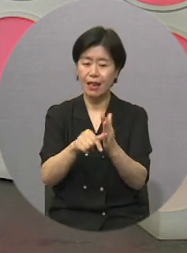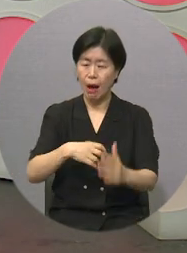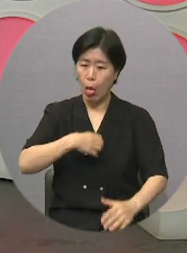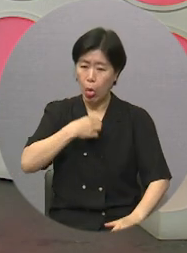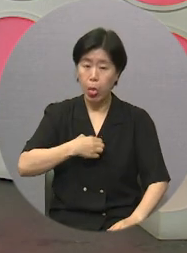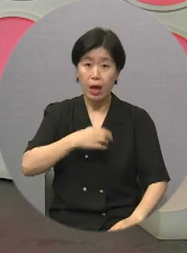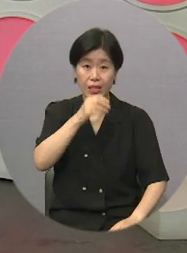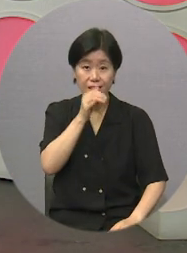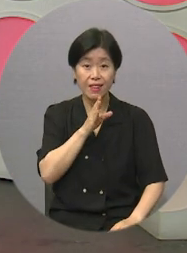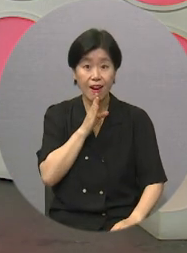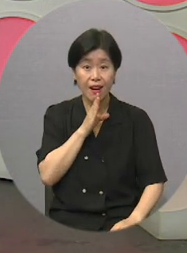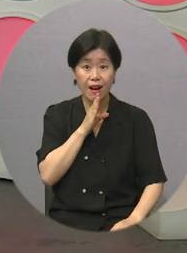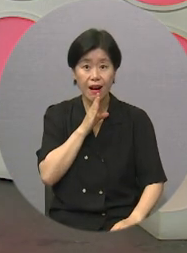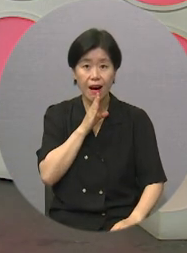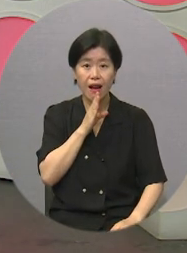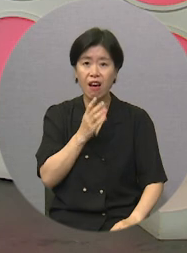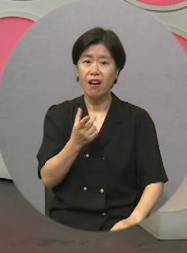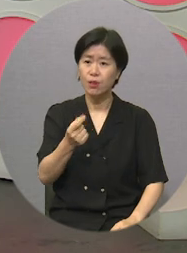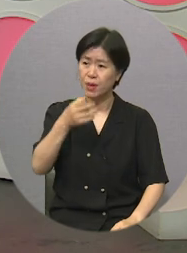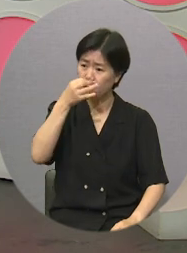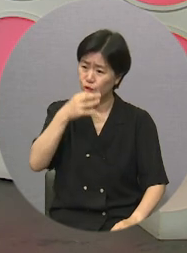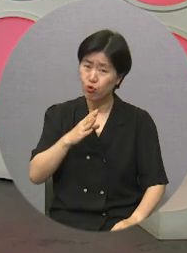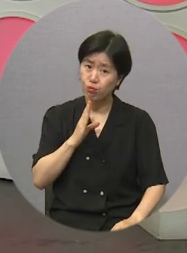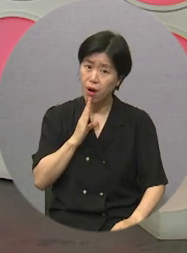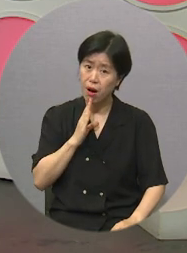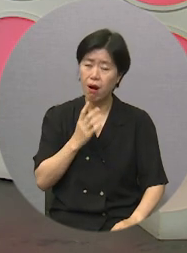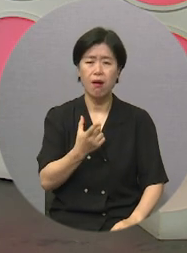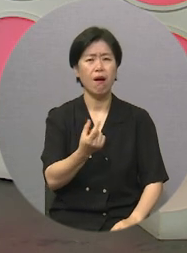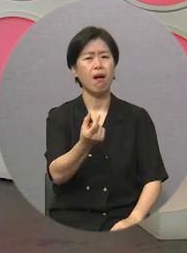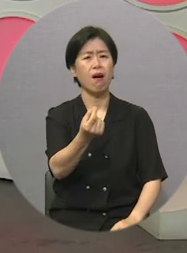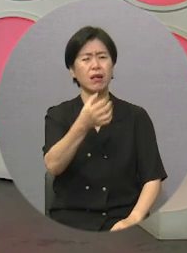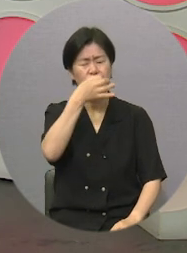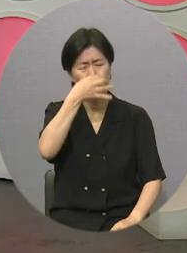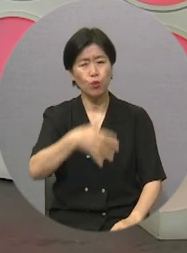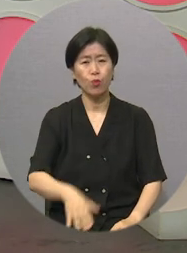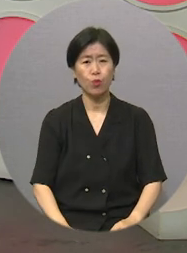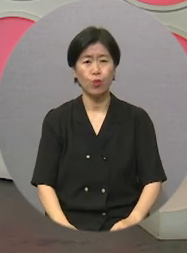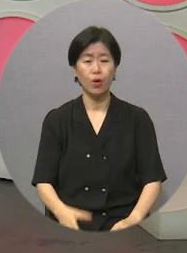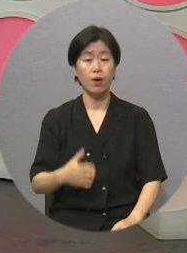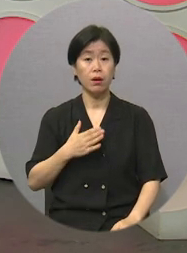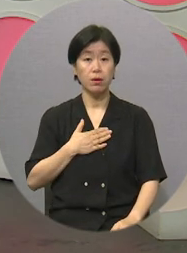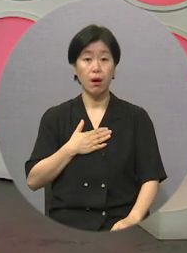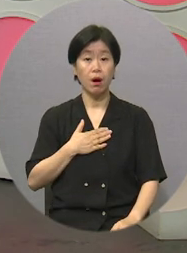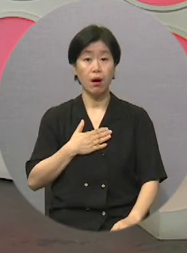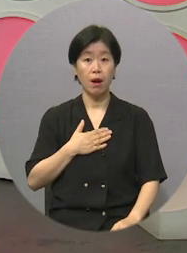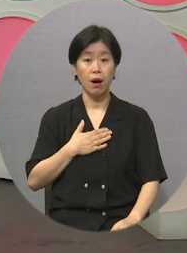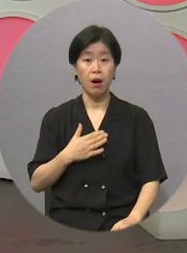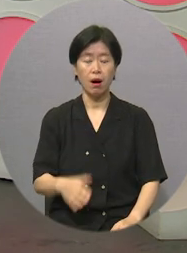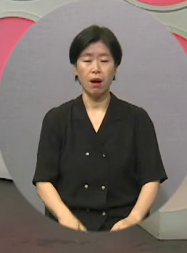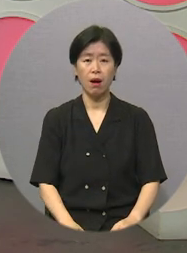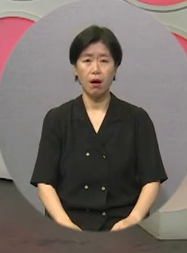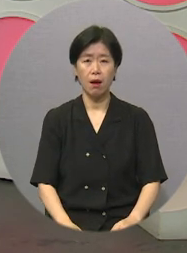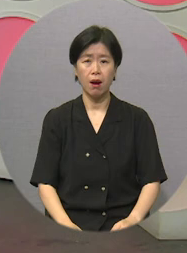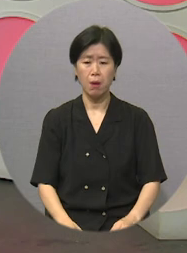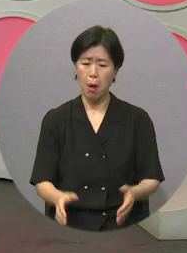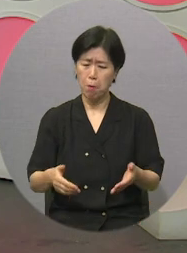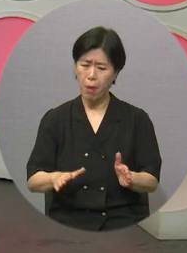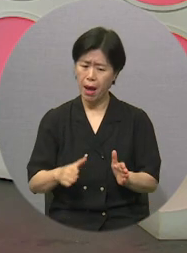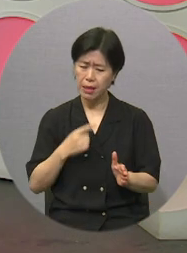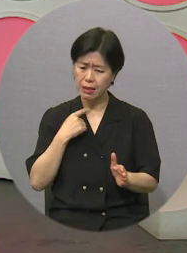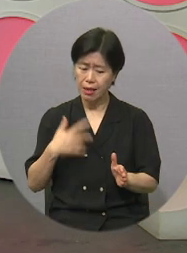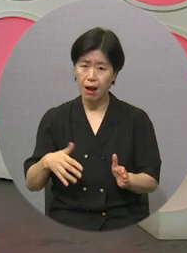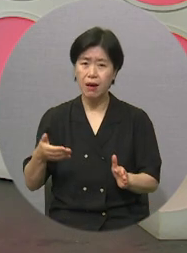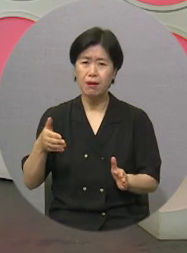하고 그러는다는데 정말 힘든가요, 그게? 그렇죠. 힘들어요. 저도 어머. 뭐 아이를 잃어보긴 했지만,